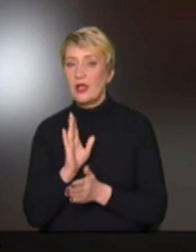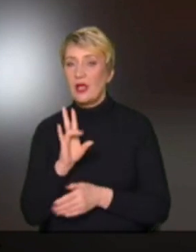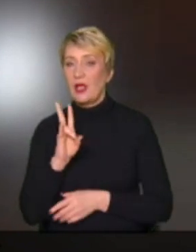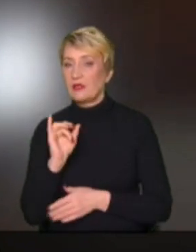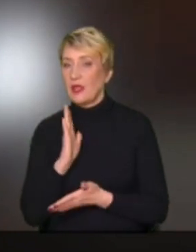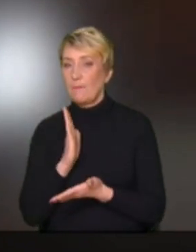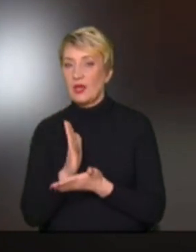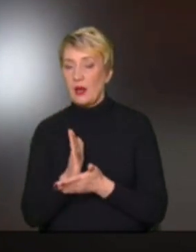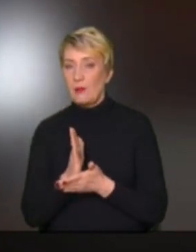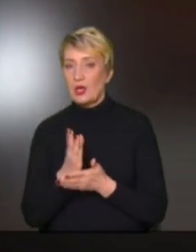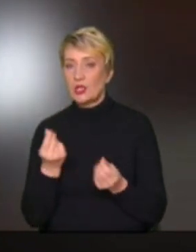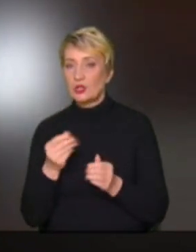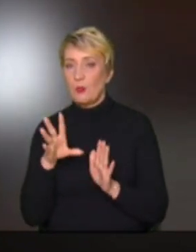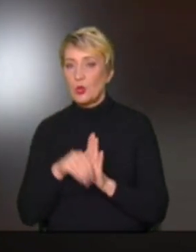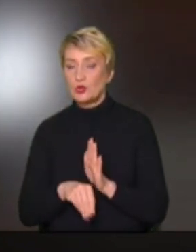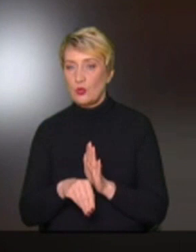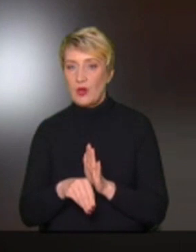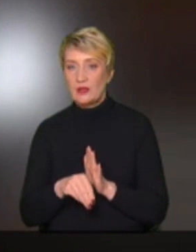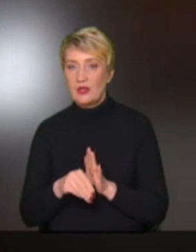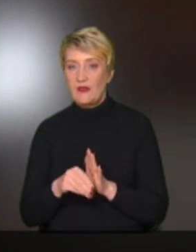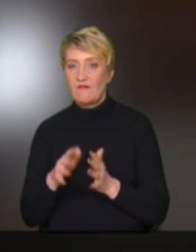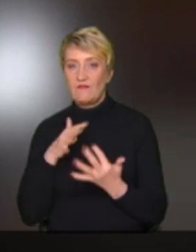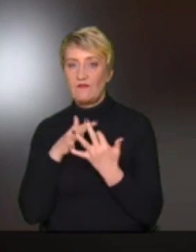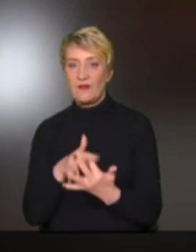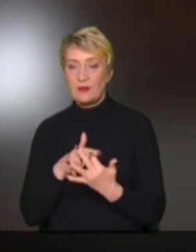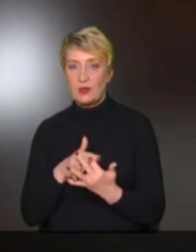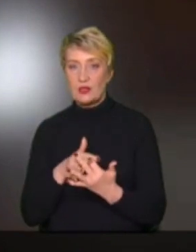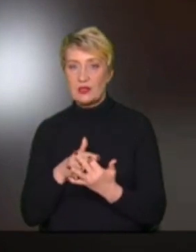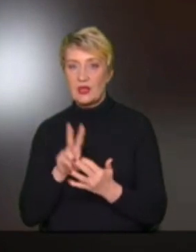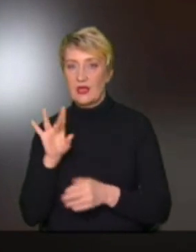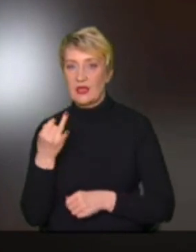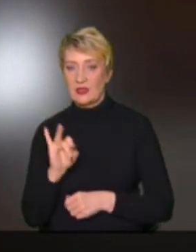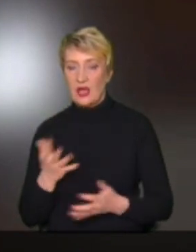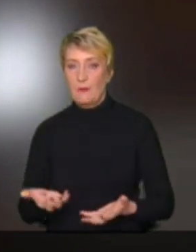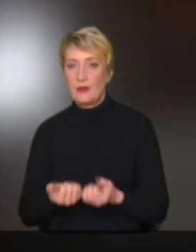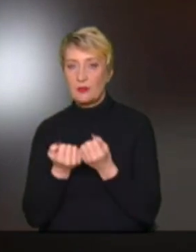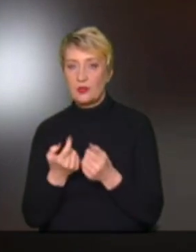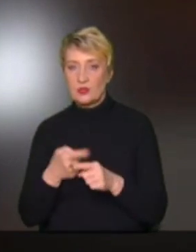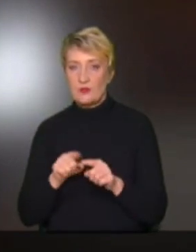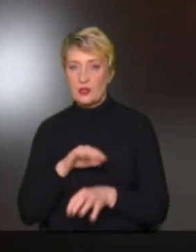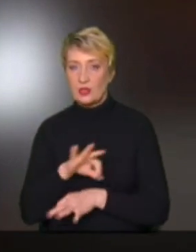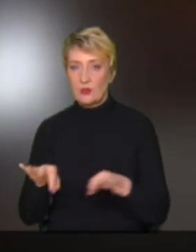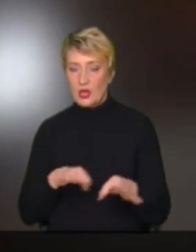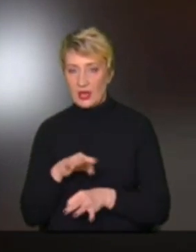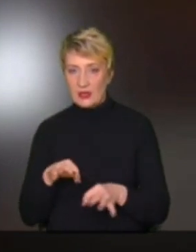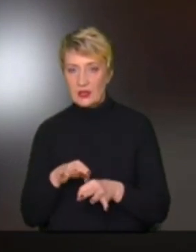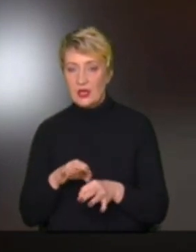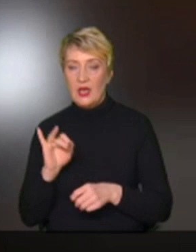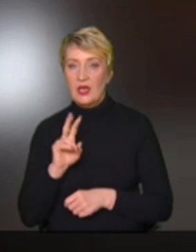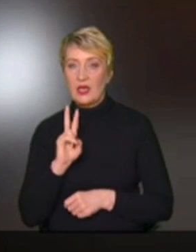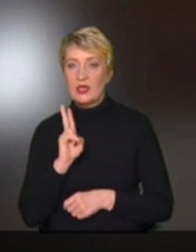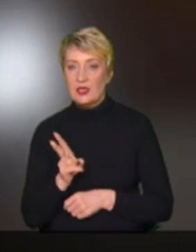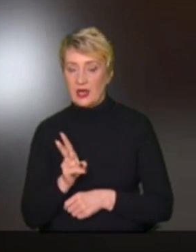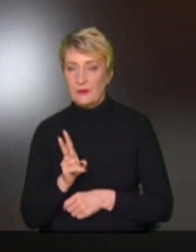війну. Бо дійсно він підтримує цей проект, проект продовжує жити. І Китай, по